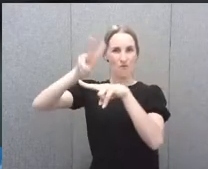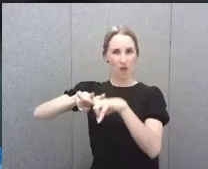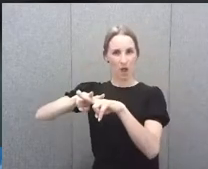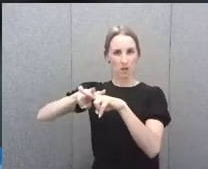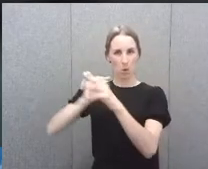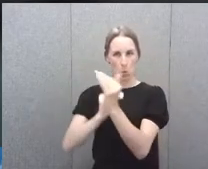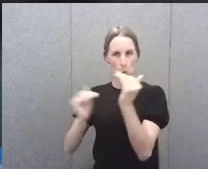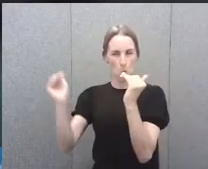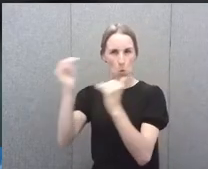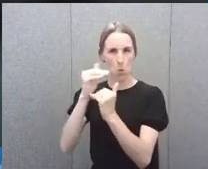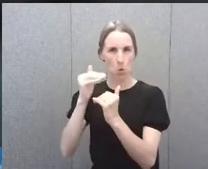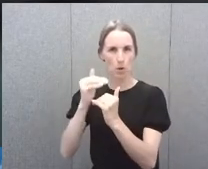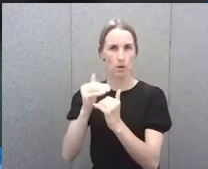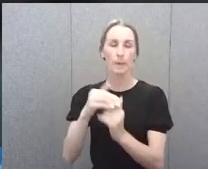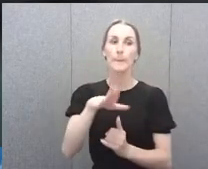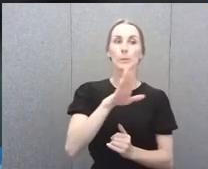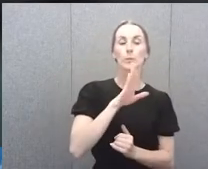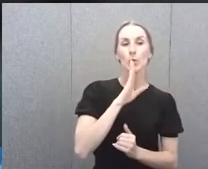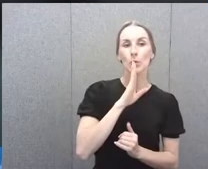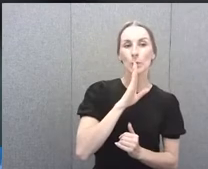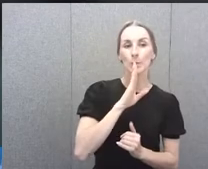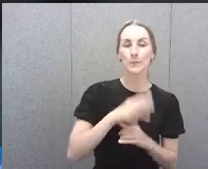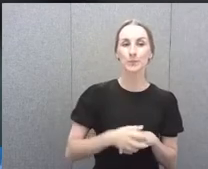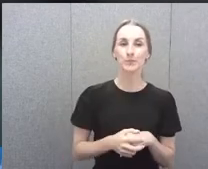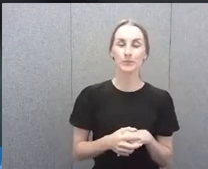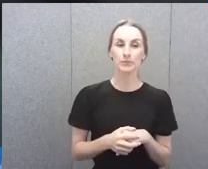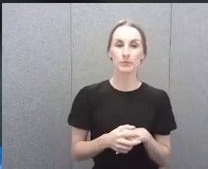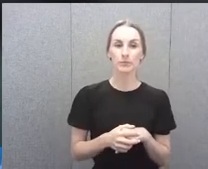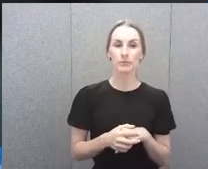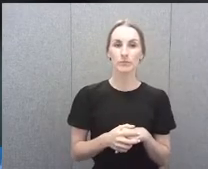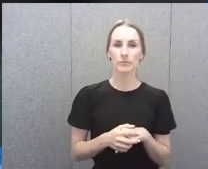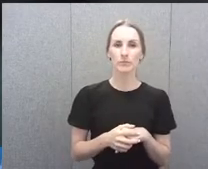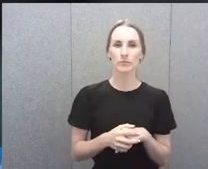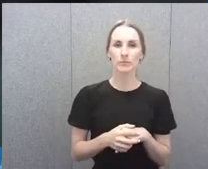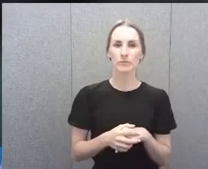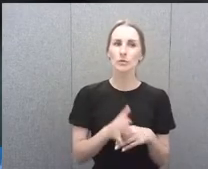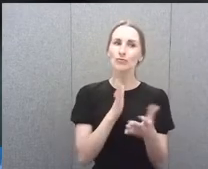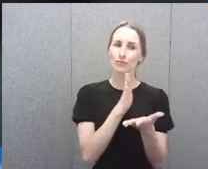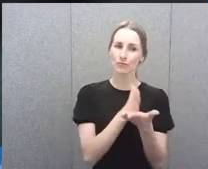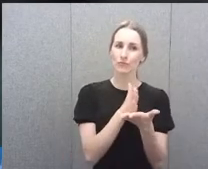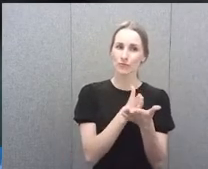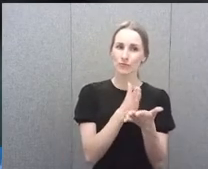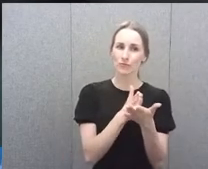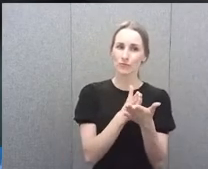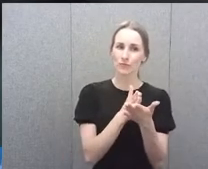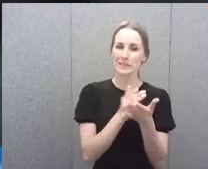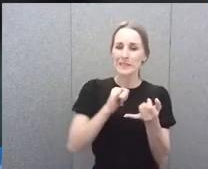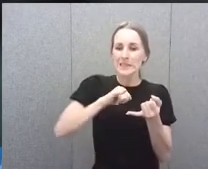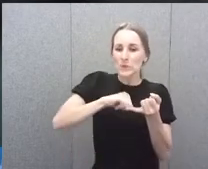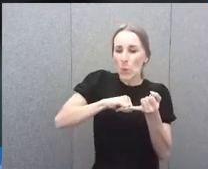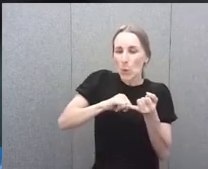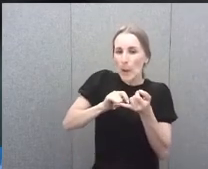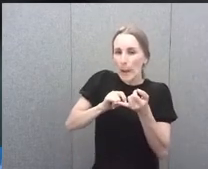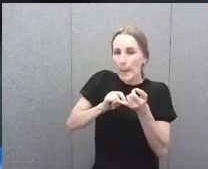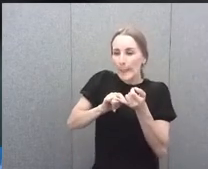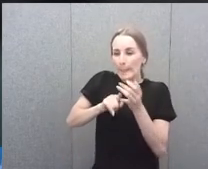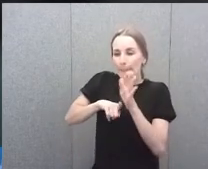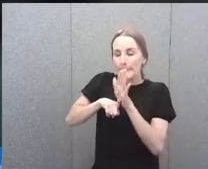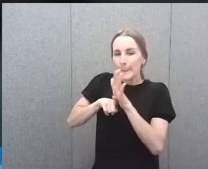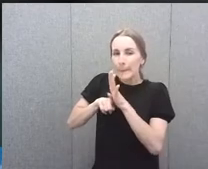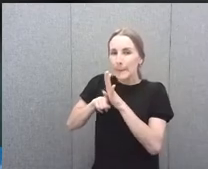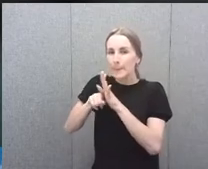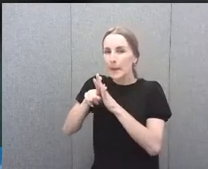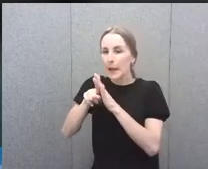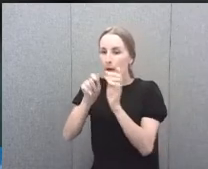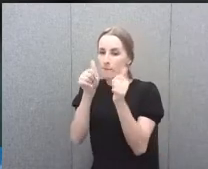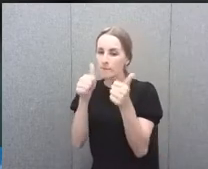испытывали на себе результаты решений в области внешней политики, пока они сами участие в принятии этих решений не